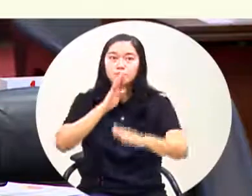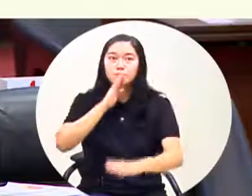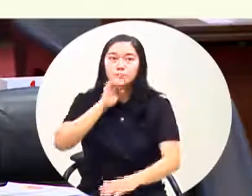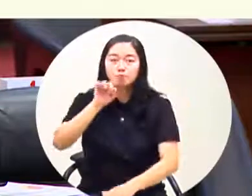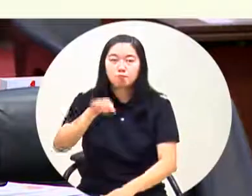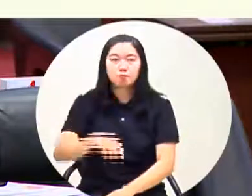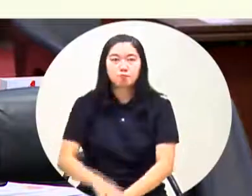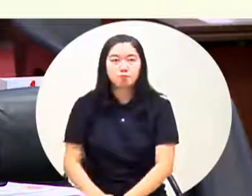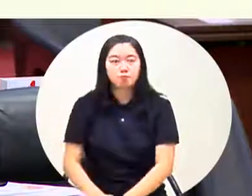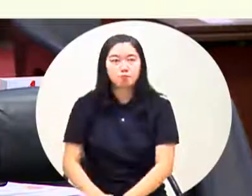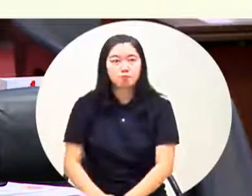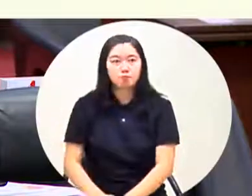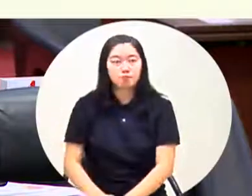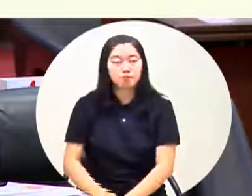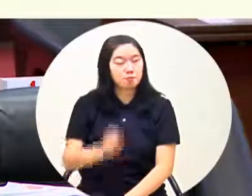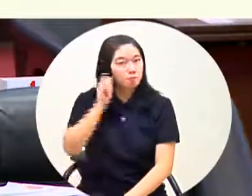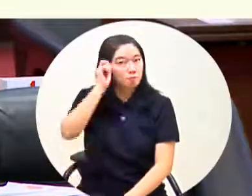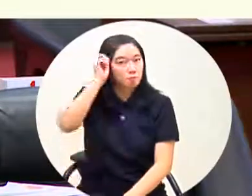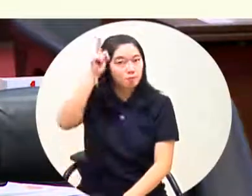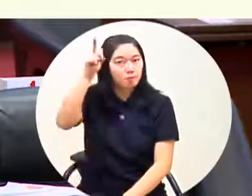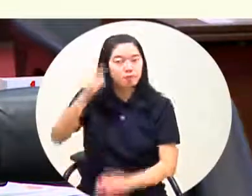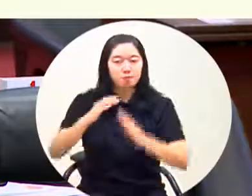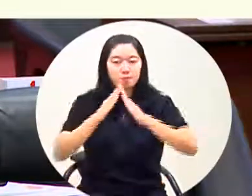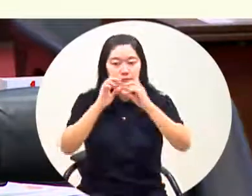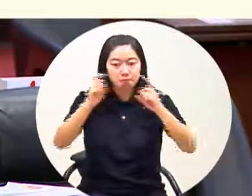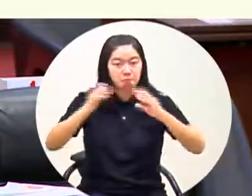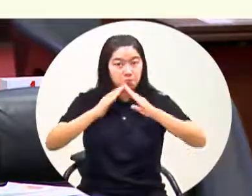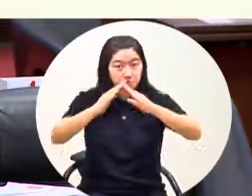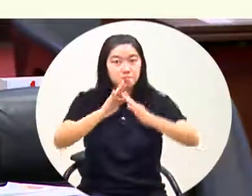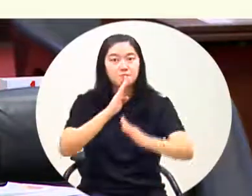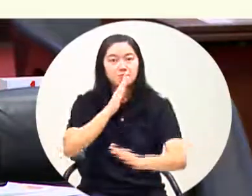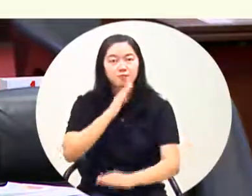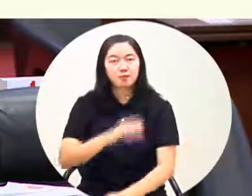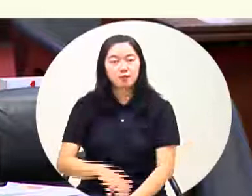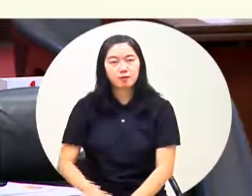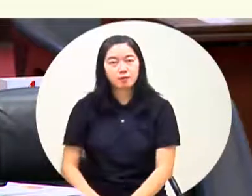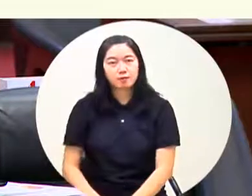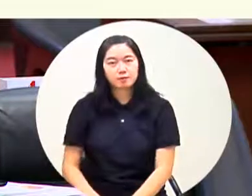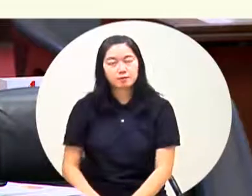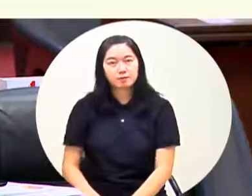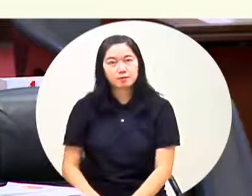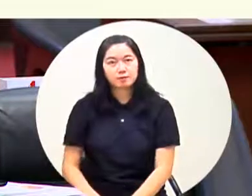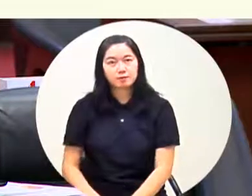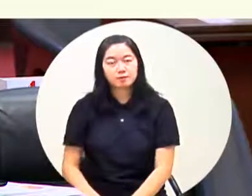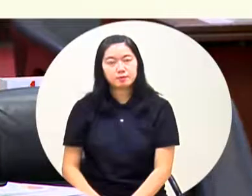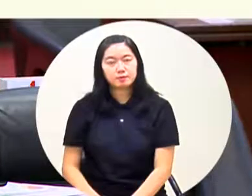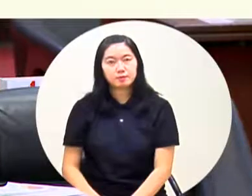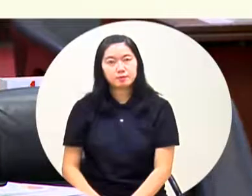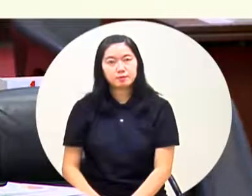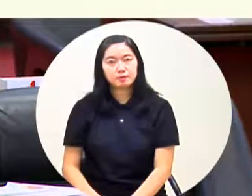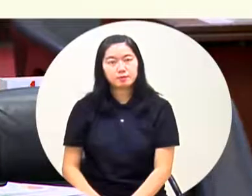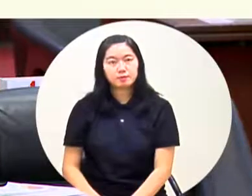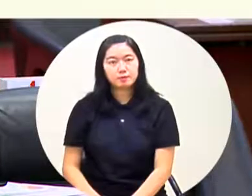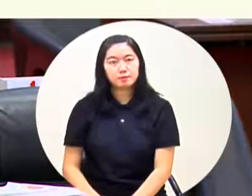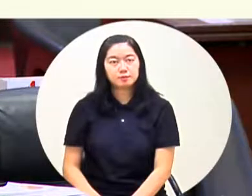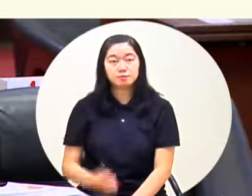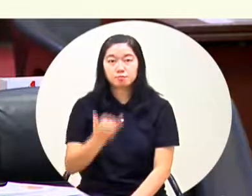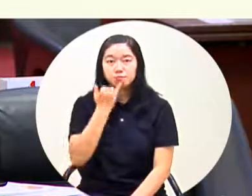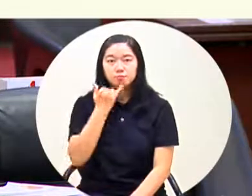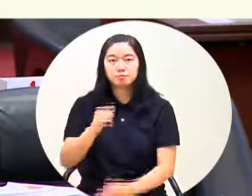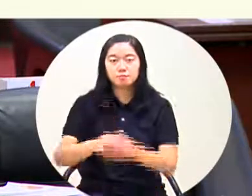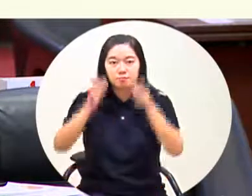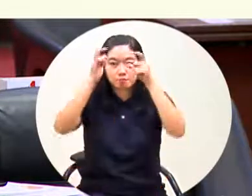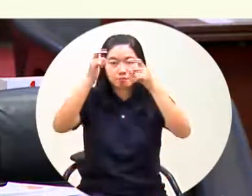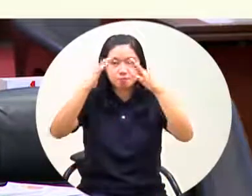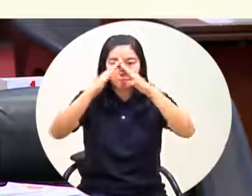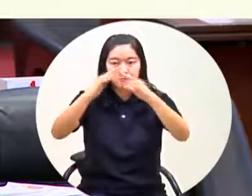共享智慧化的一个都市未来。哦，啊，可以见到高雄市的一个推